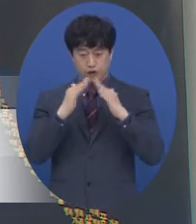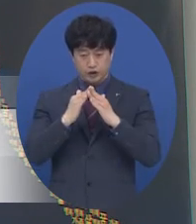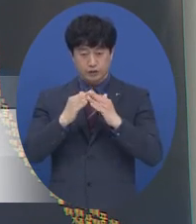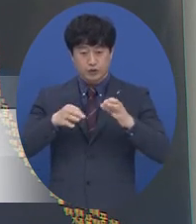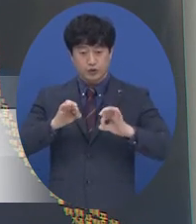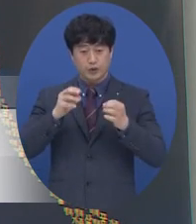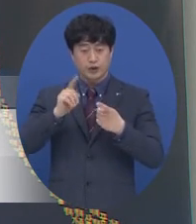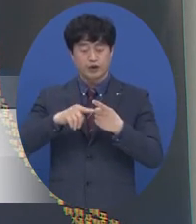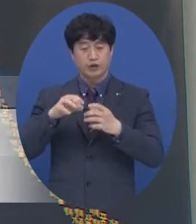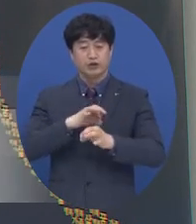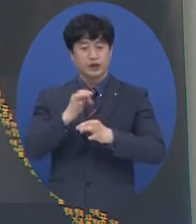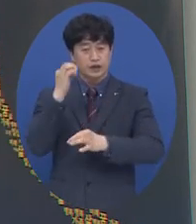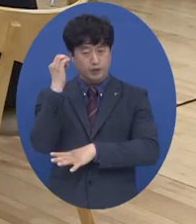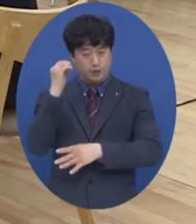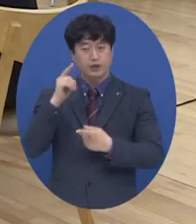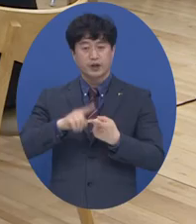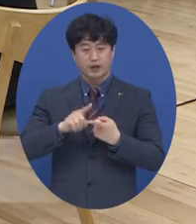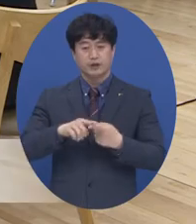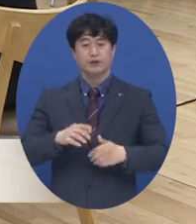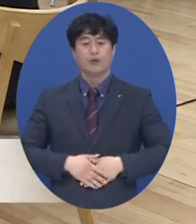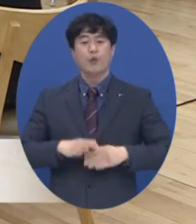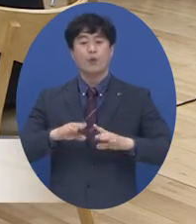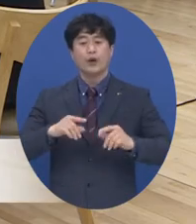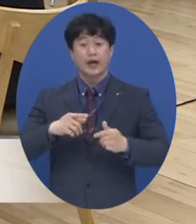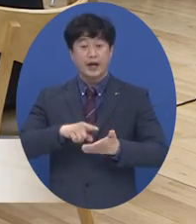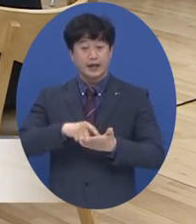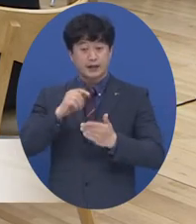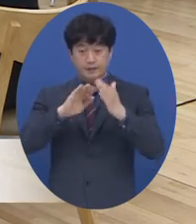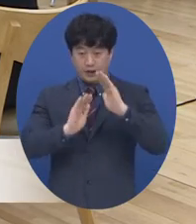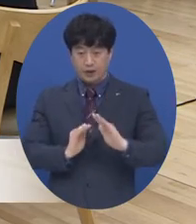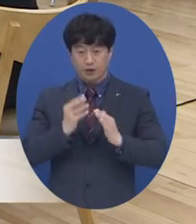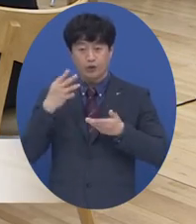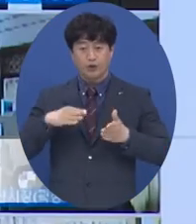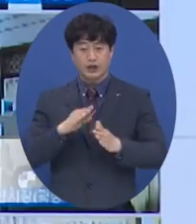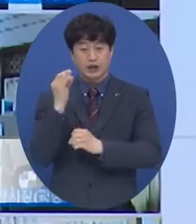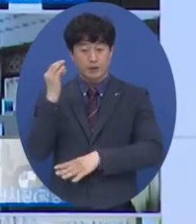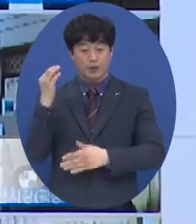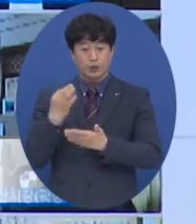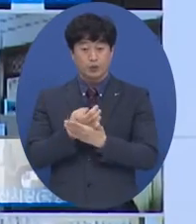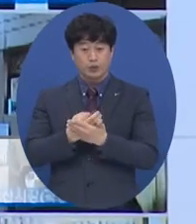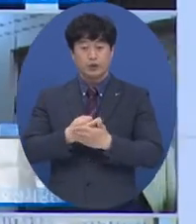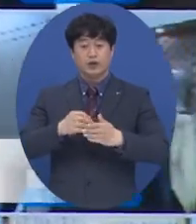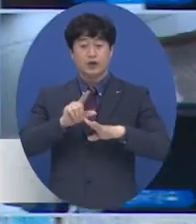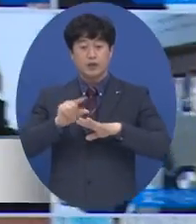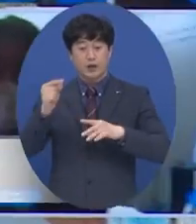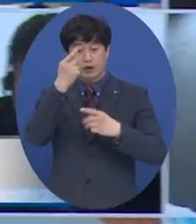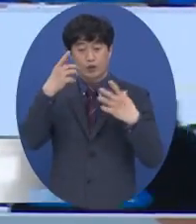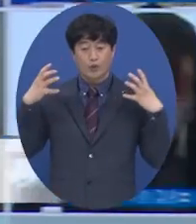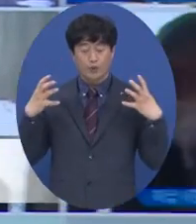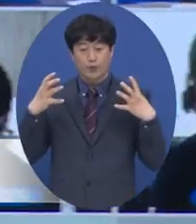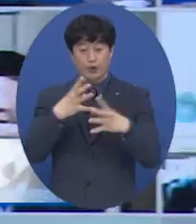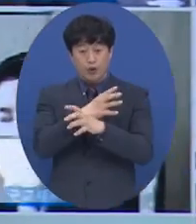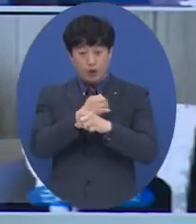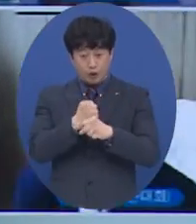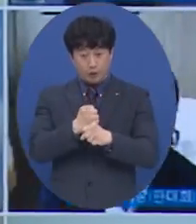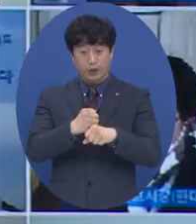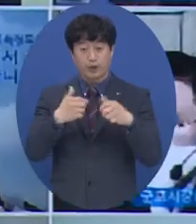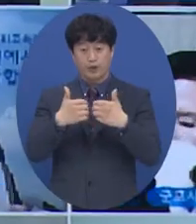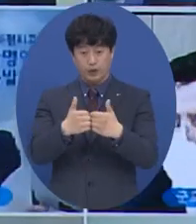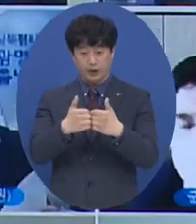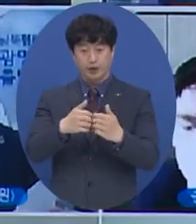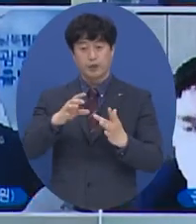같은 경제적 기본권에 대하여 올해 박람회의 핵심 일정으로 경기도는 기본소득 지방정부협의회